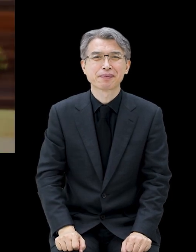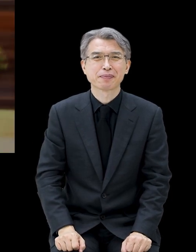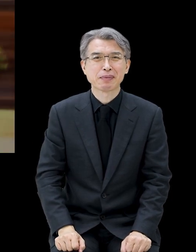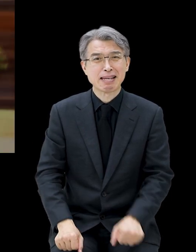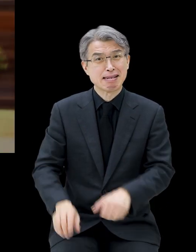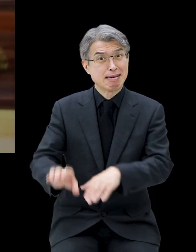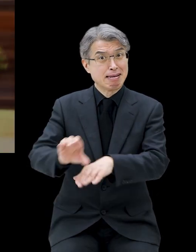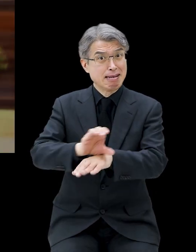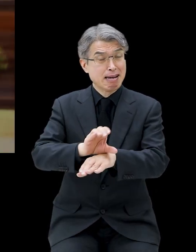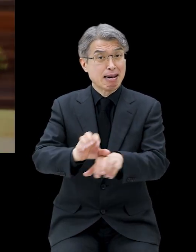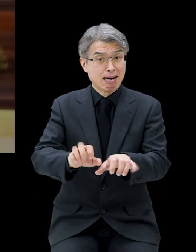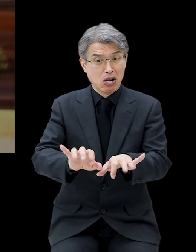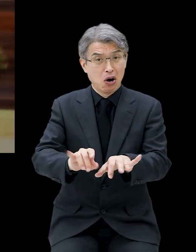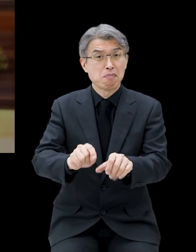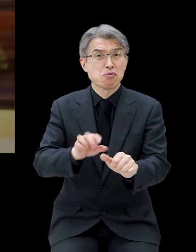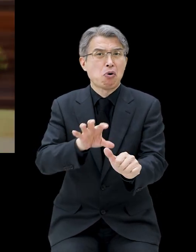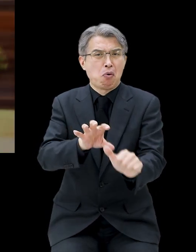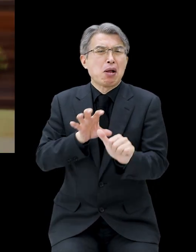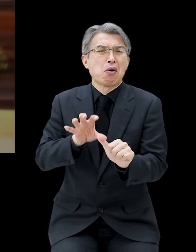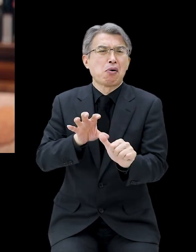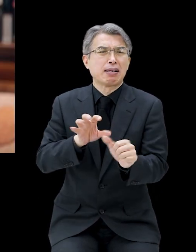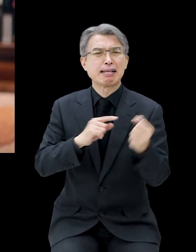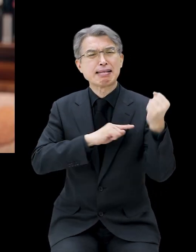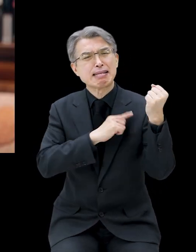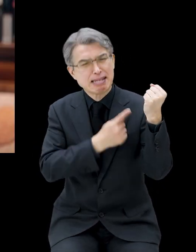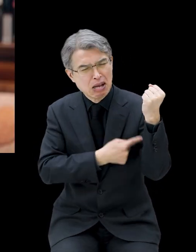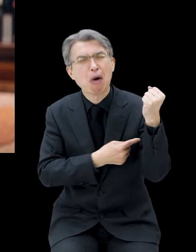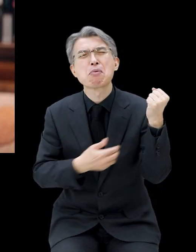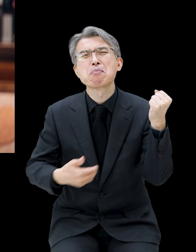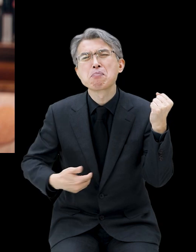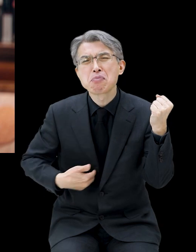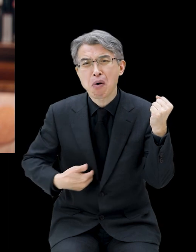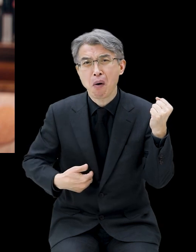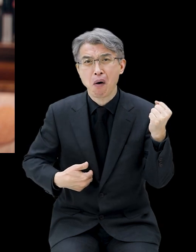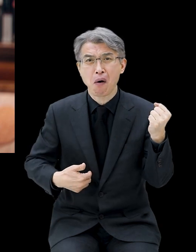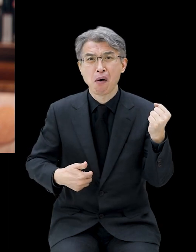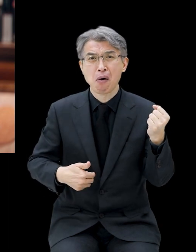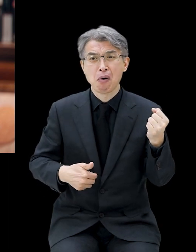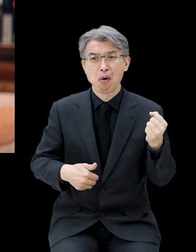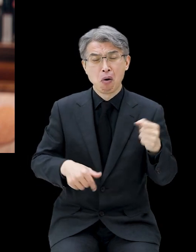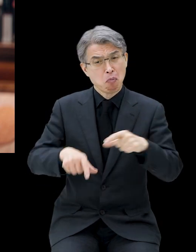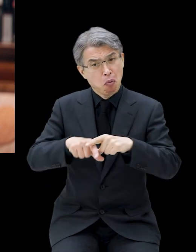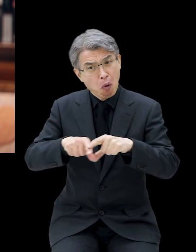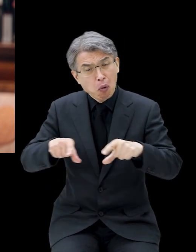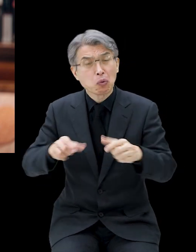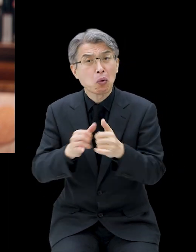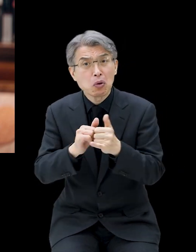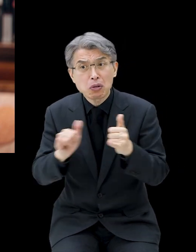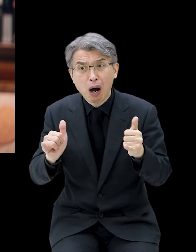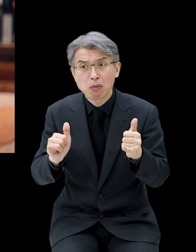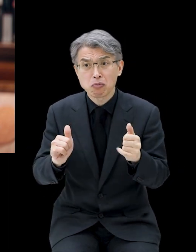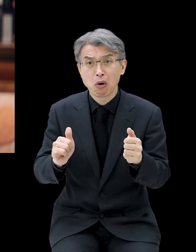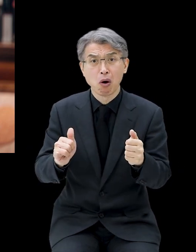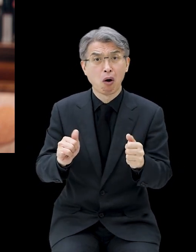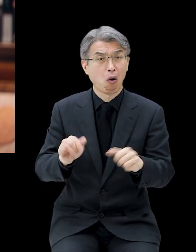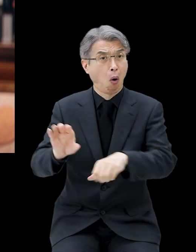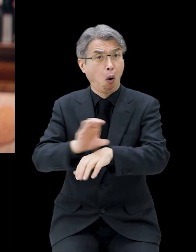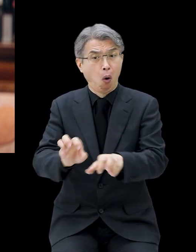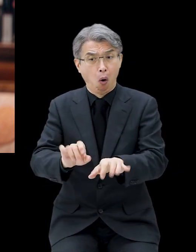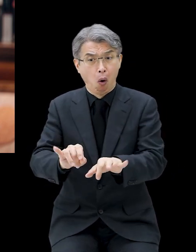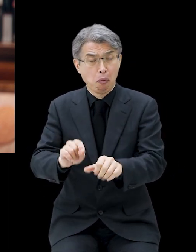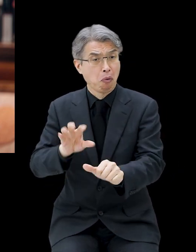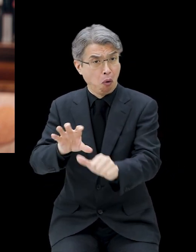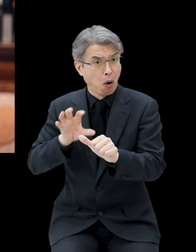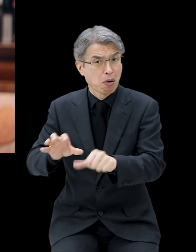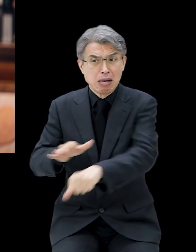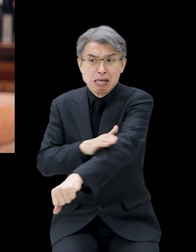제가 보기엔 컴퓨터 활용이 가장 중요할 것 같아요. 취업에서 뭐 일반인도 그렇지만 시각장애인들도 컴퓨터 활용을 좀